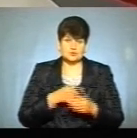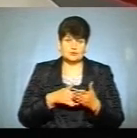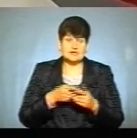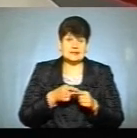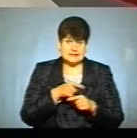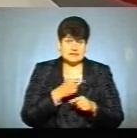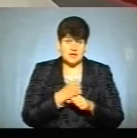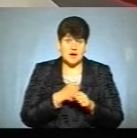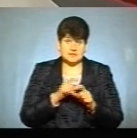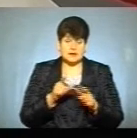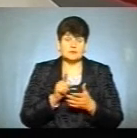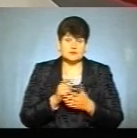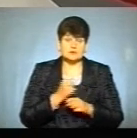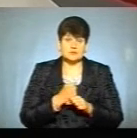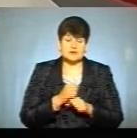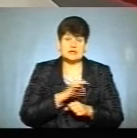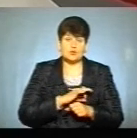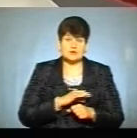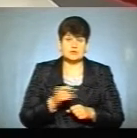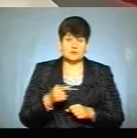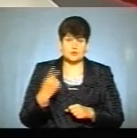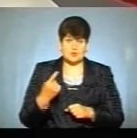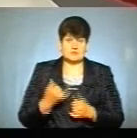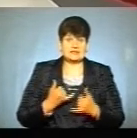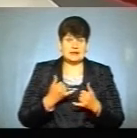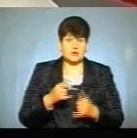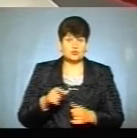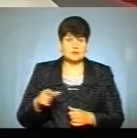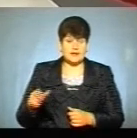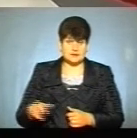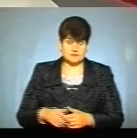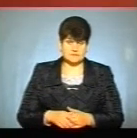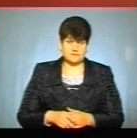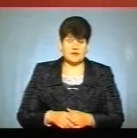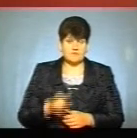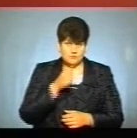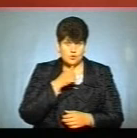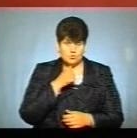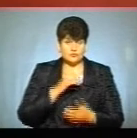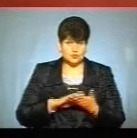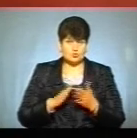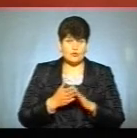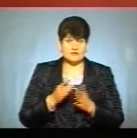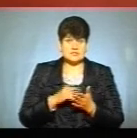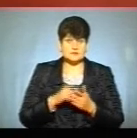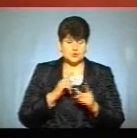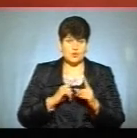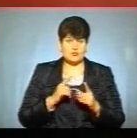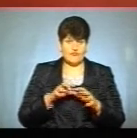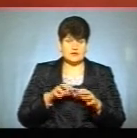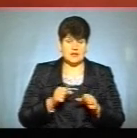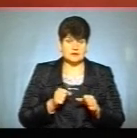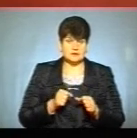вони мають працювати на користь Тернопільської області для людей. Чи пробували ви домовитися з міською владою, піти